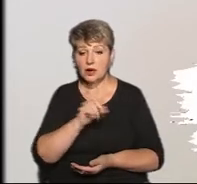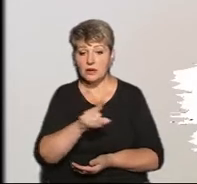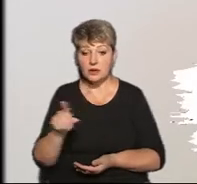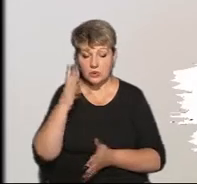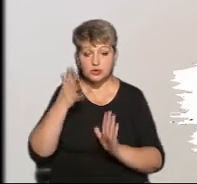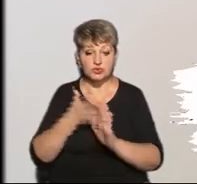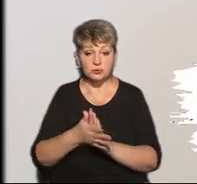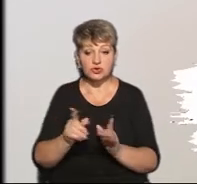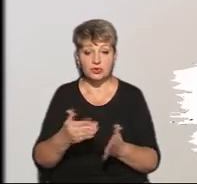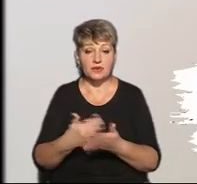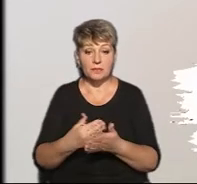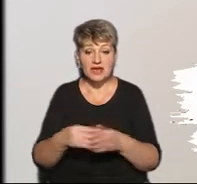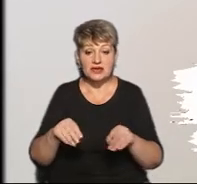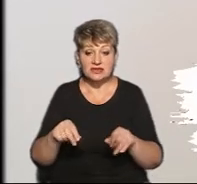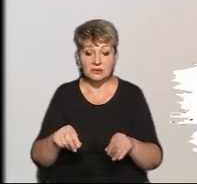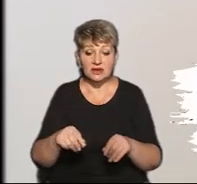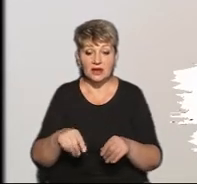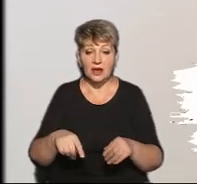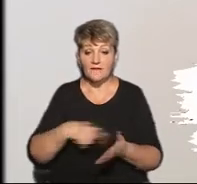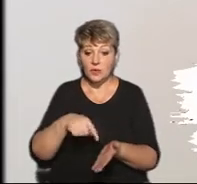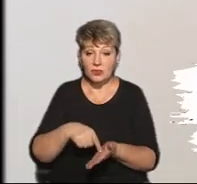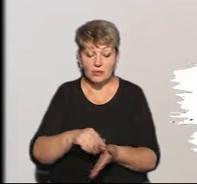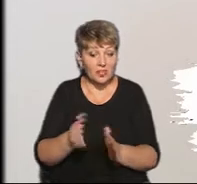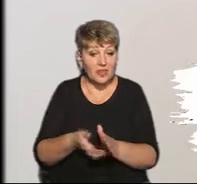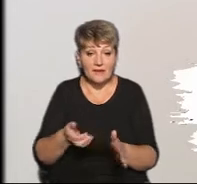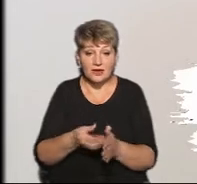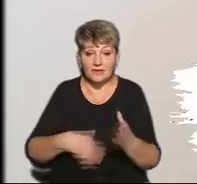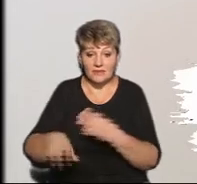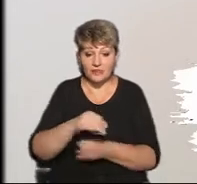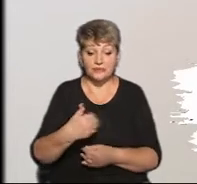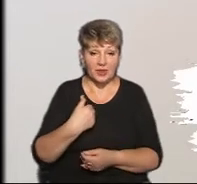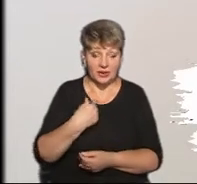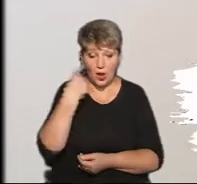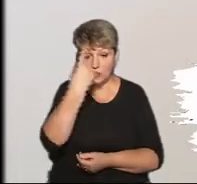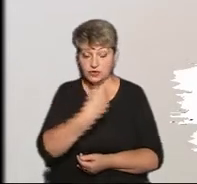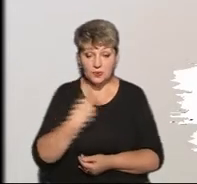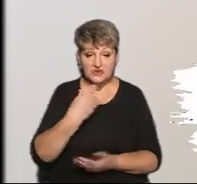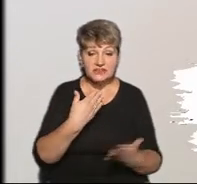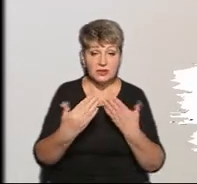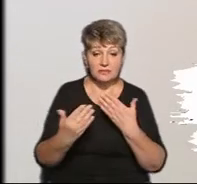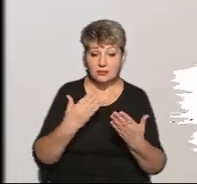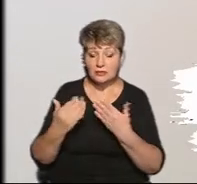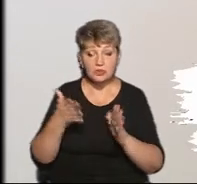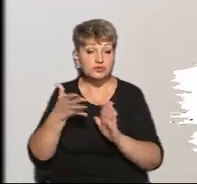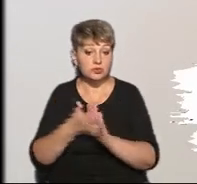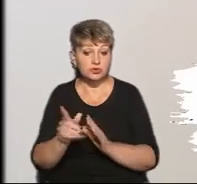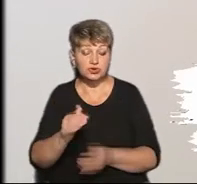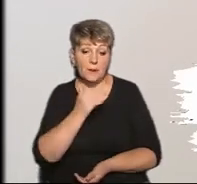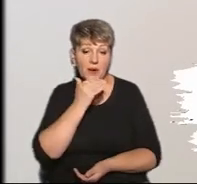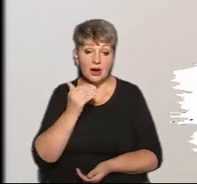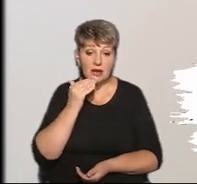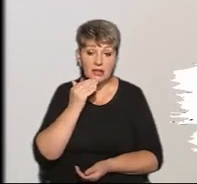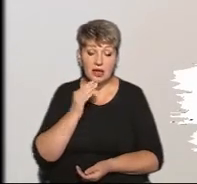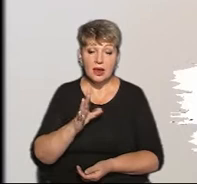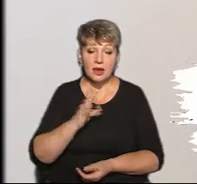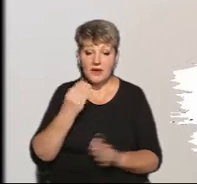що, наприклад, землі в місті не вистачить на всіх. Я особисто після спілкування і після консультації з ними зрозумів, що набагато